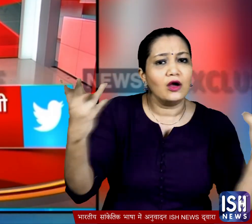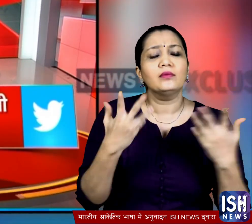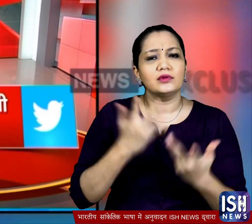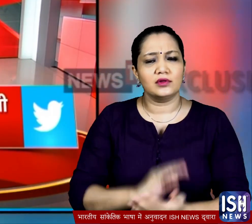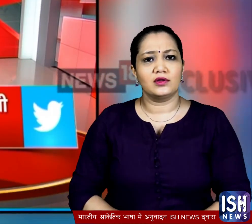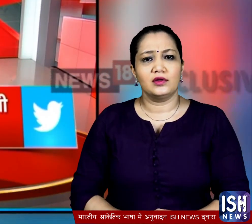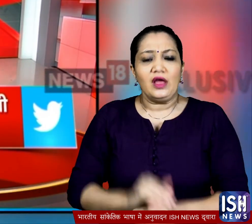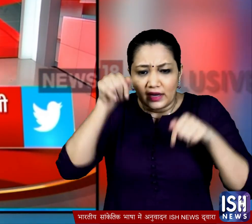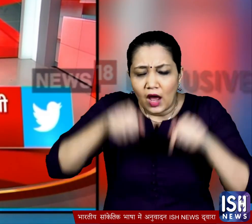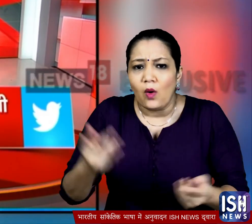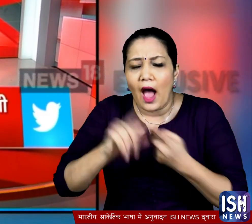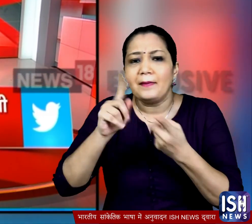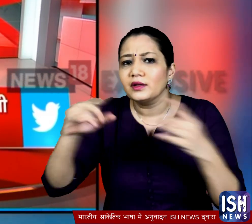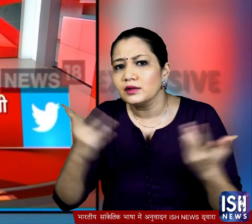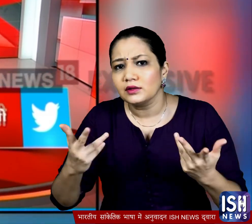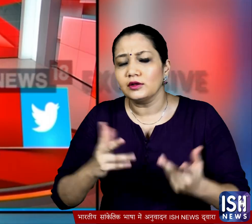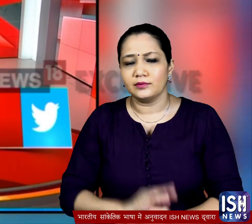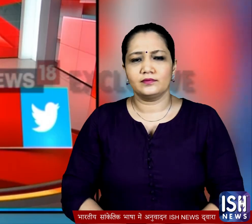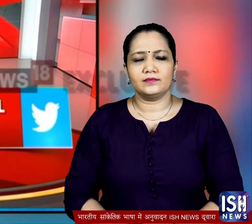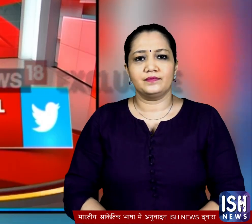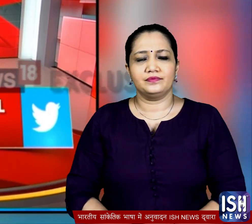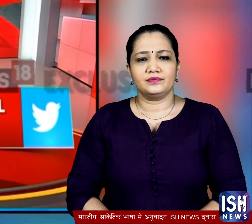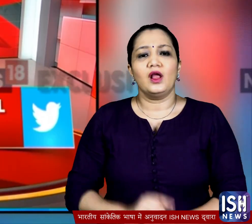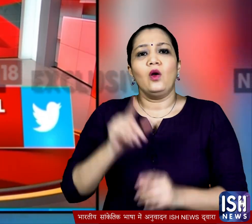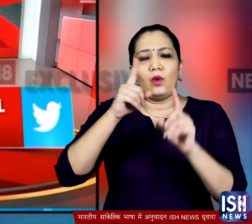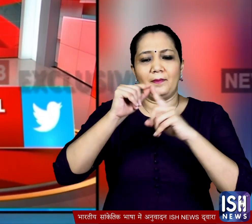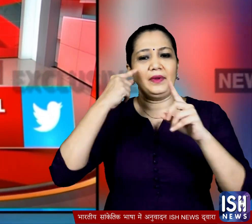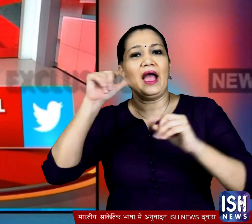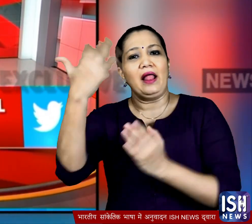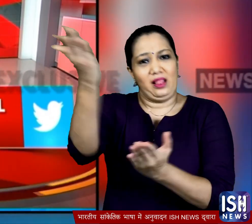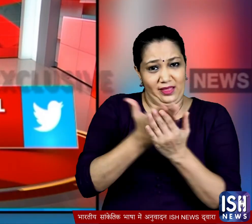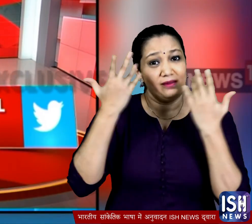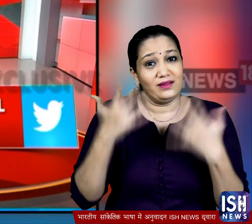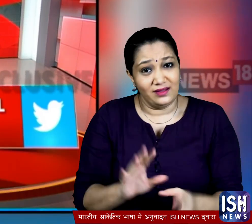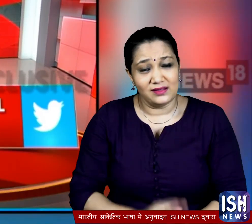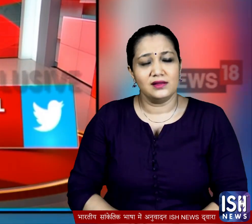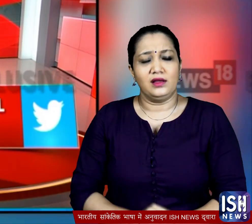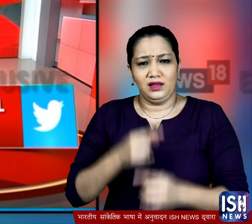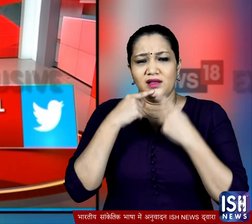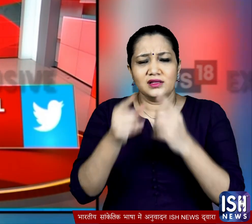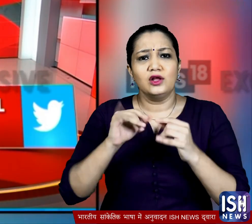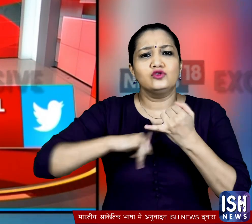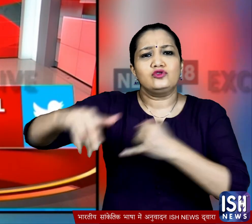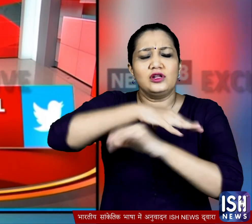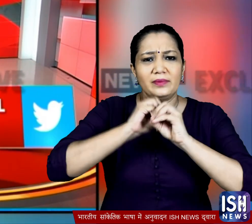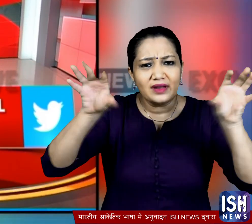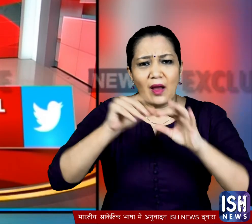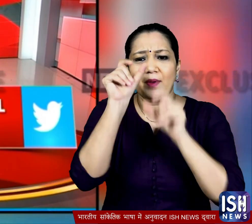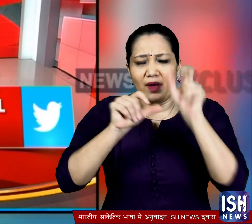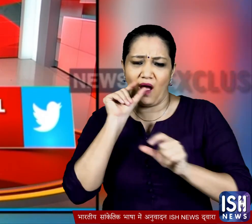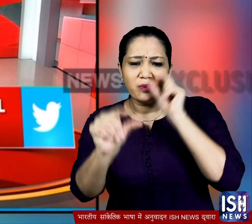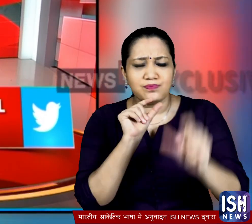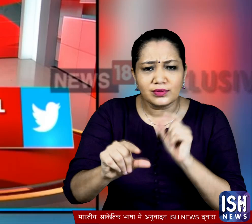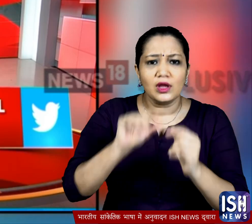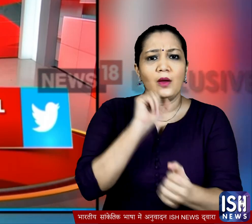उनका स्टेटस क्या है। इस मामले में एक जनहित याचिका दायर की गई थी, जिसमें कहा गया था कि सोशल मीडिया पर टिप्पणी